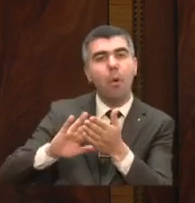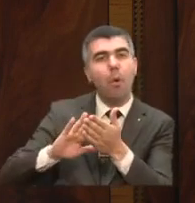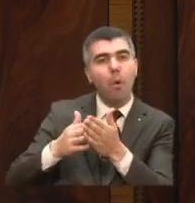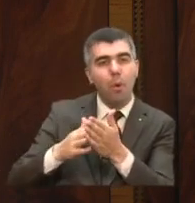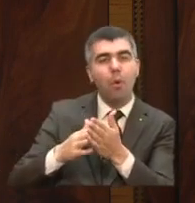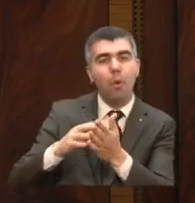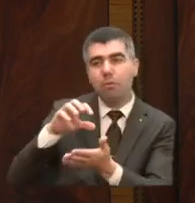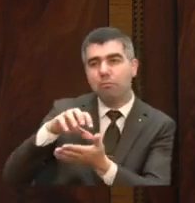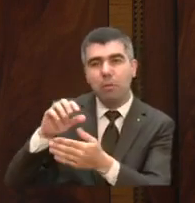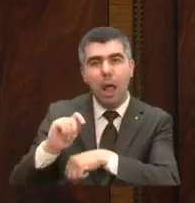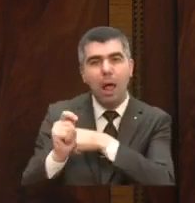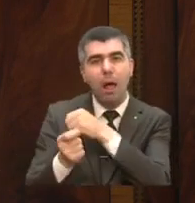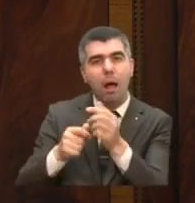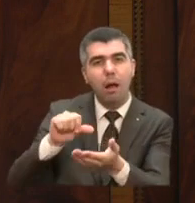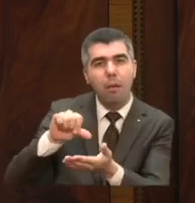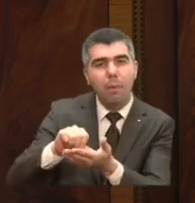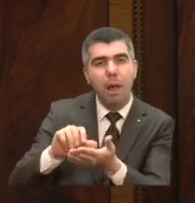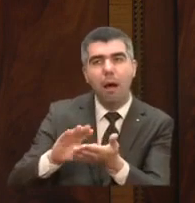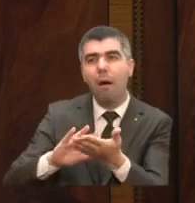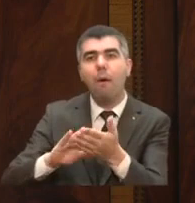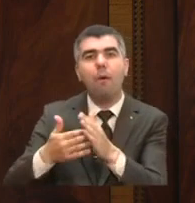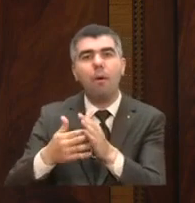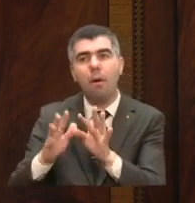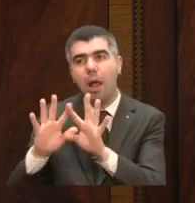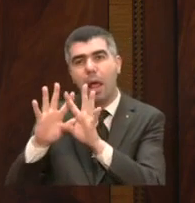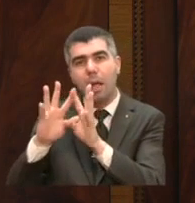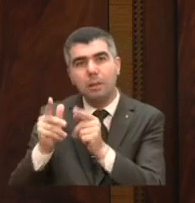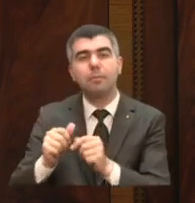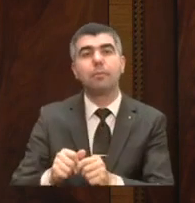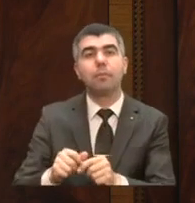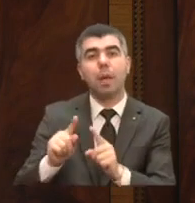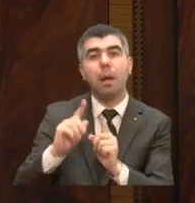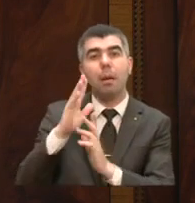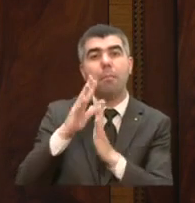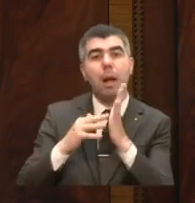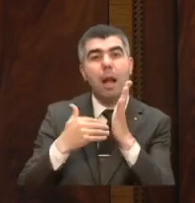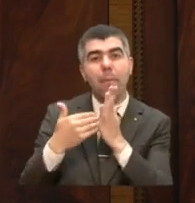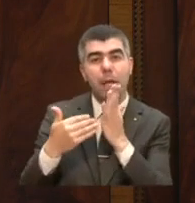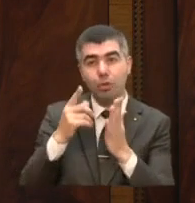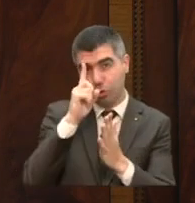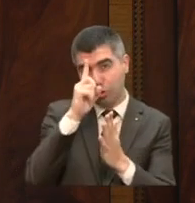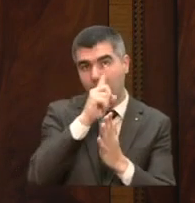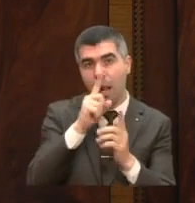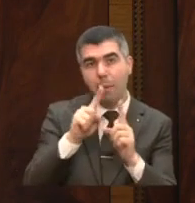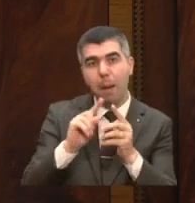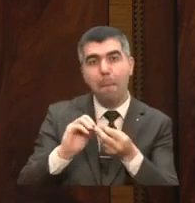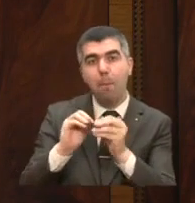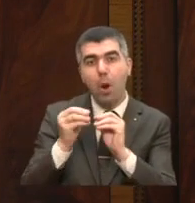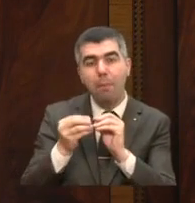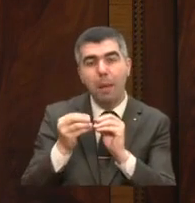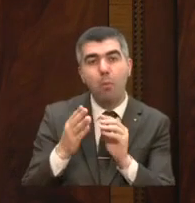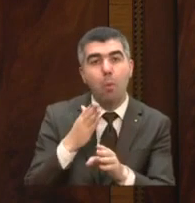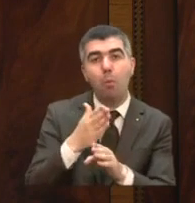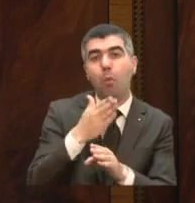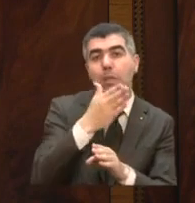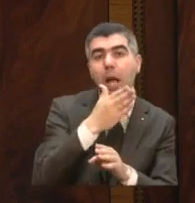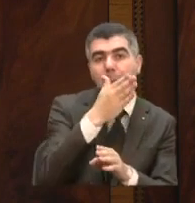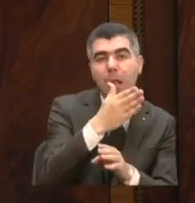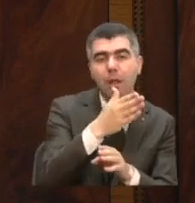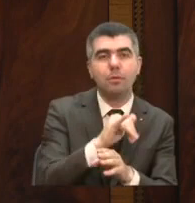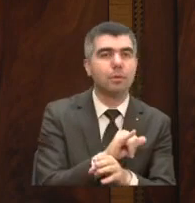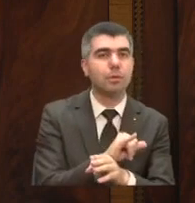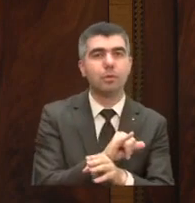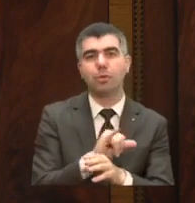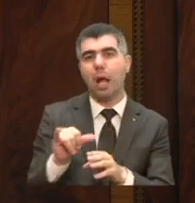الدواوير فيما يتعلق بهذا البرنامج الذي سيقضي بشكل نهائي على هذه الإشكالية ديال